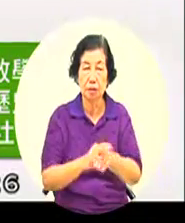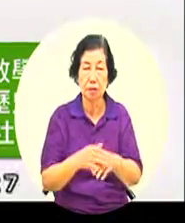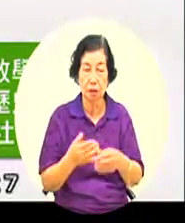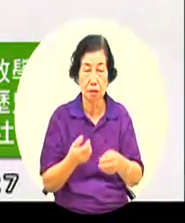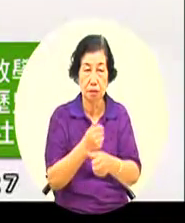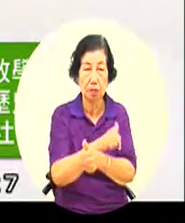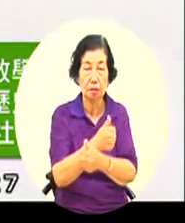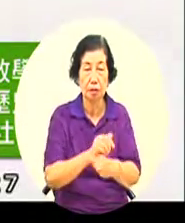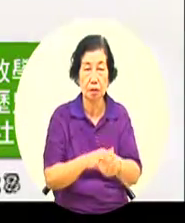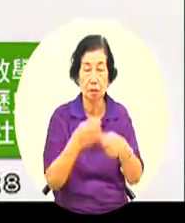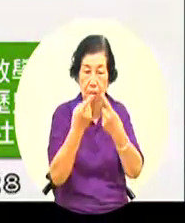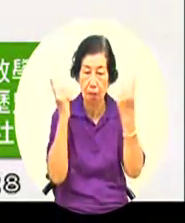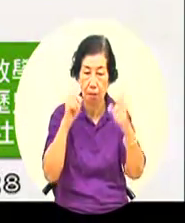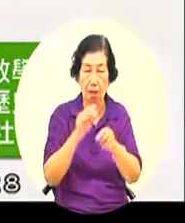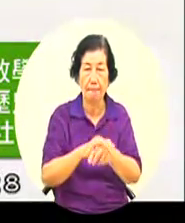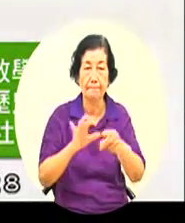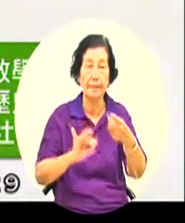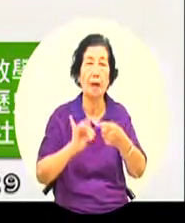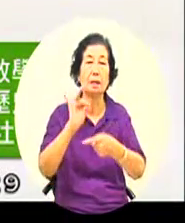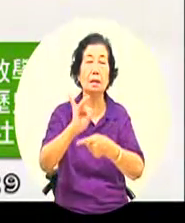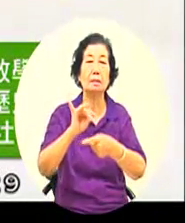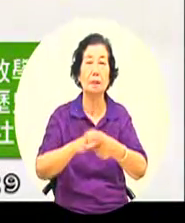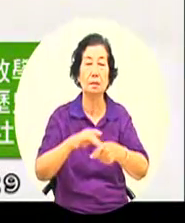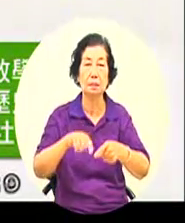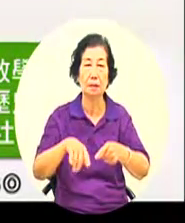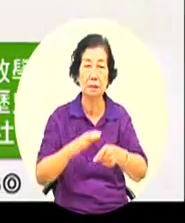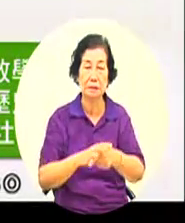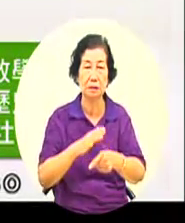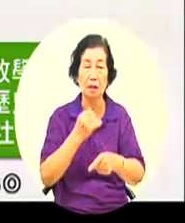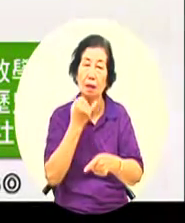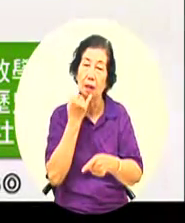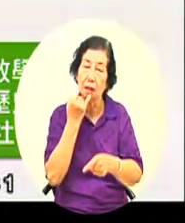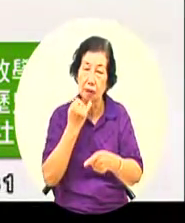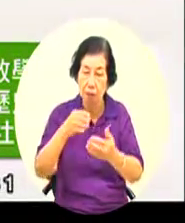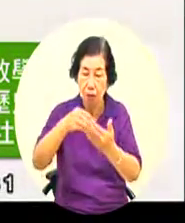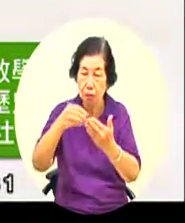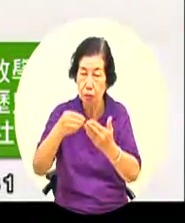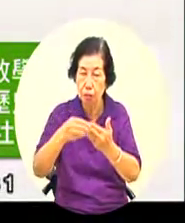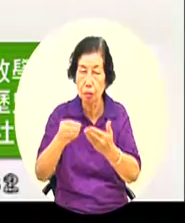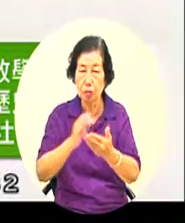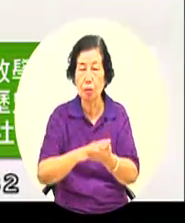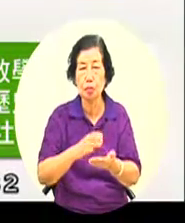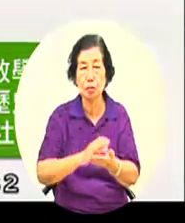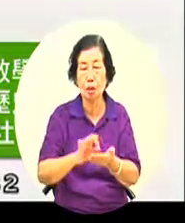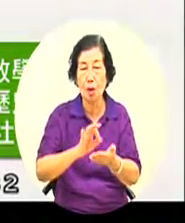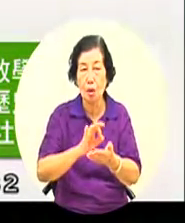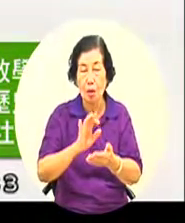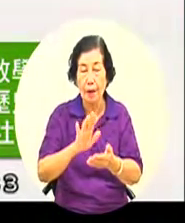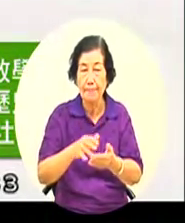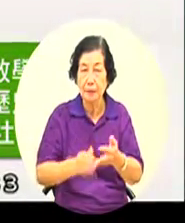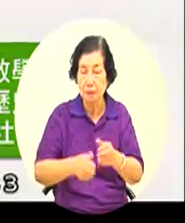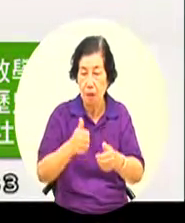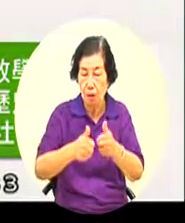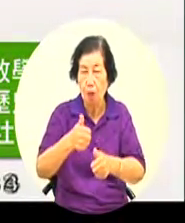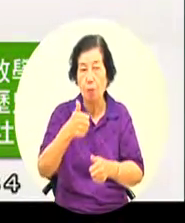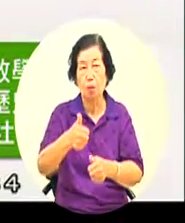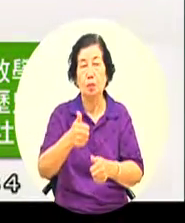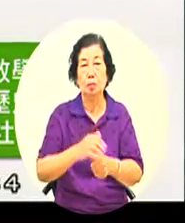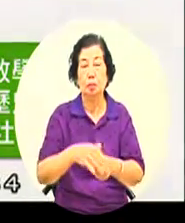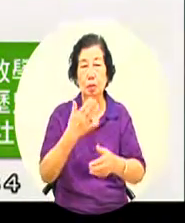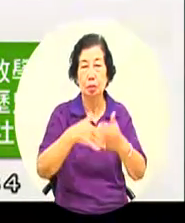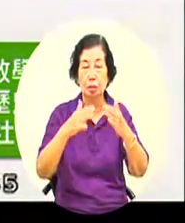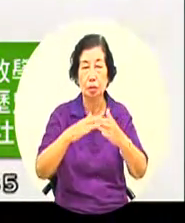还是要去念有用的学校啊。那这我跟各位讲，这不是迷失啊，这是很理性的选择。那如何